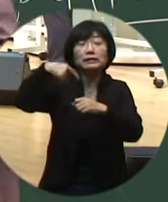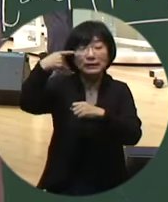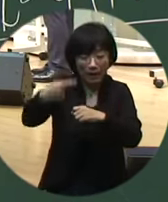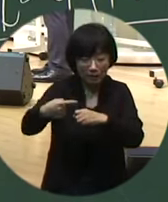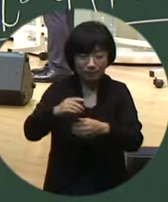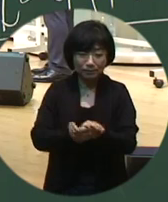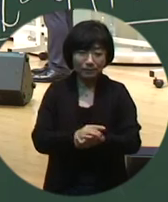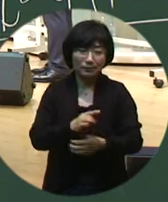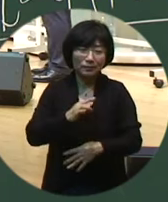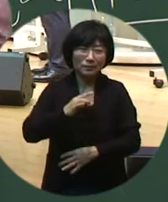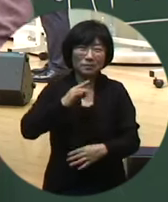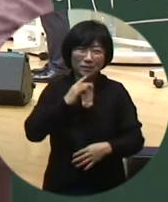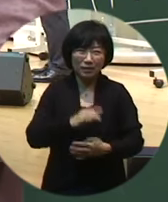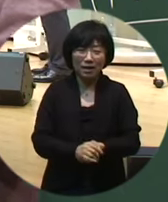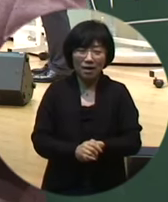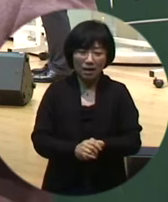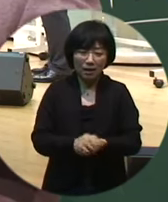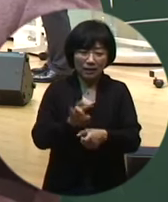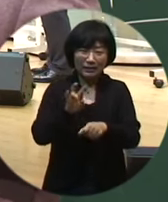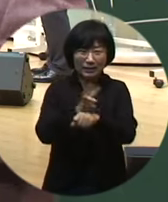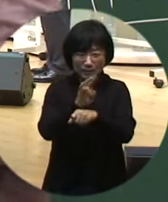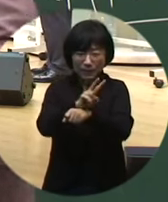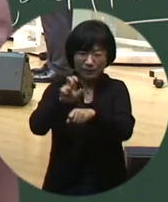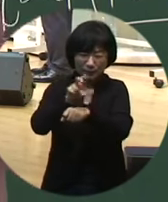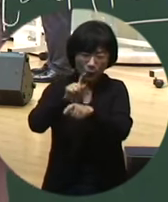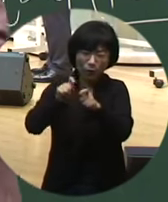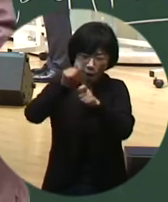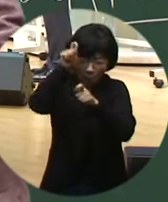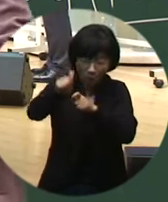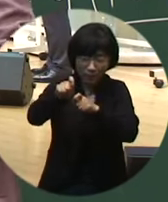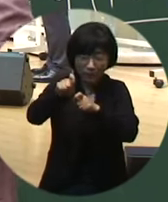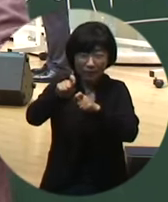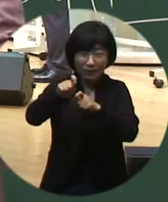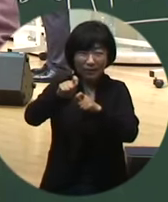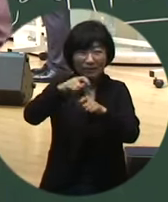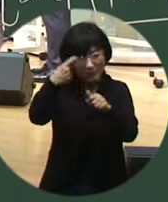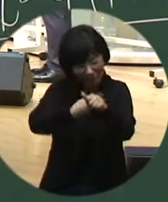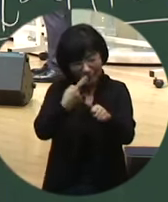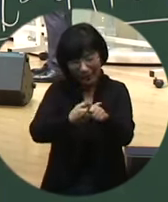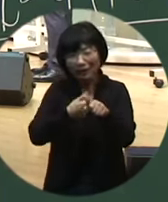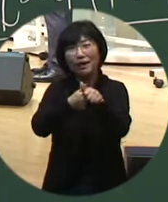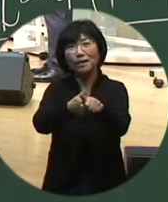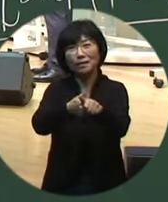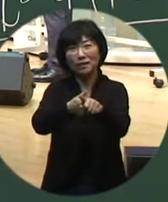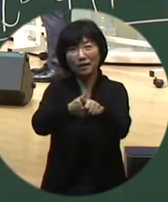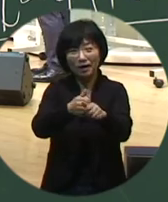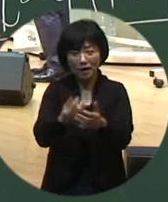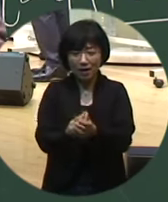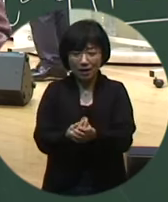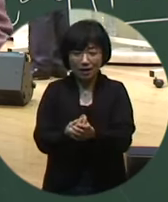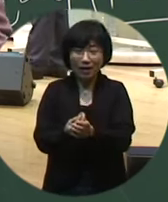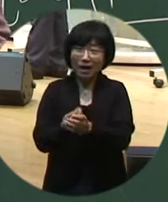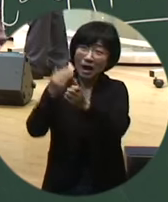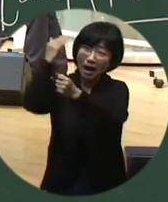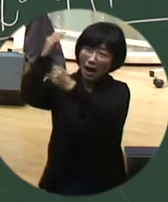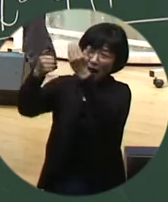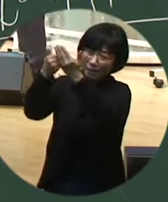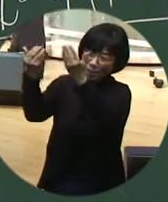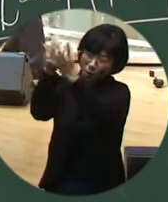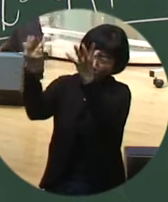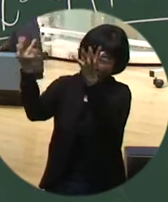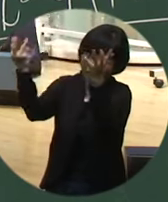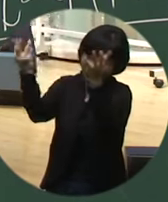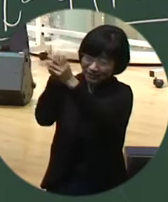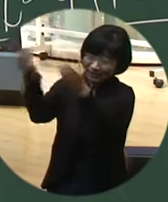24, 25 영원. Only uniqueness, recreation, 24, 25 eternity. All those things will follow. 절대 사명이 뭐냐? What is absolute